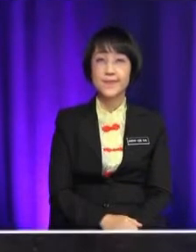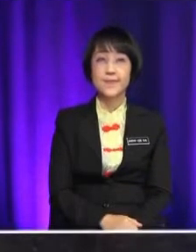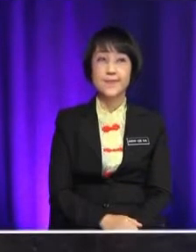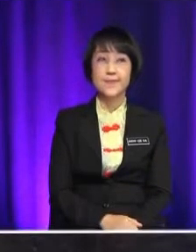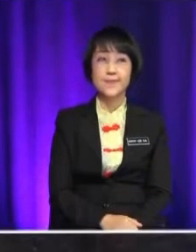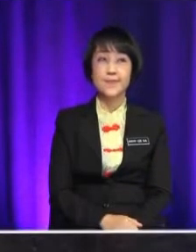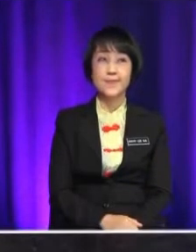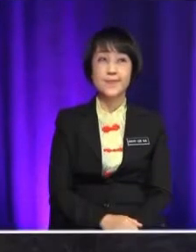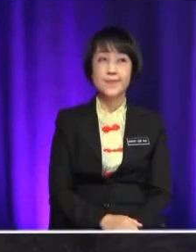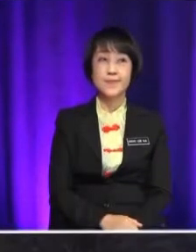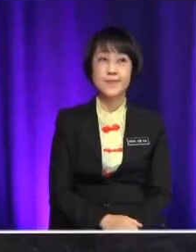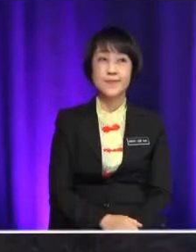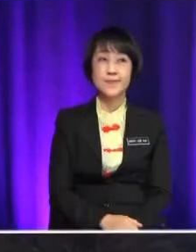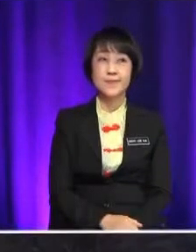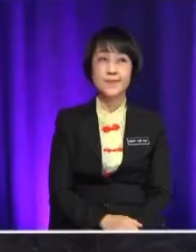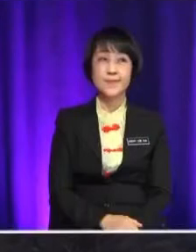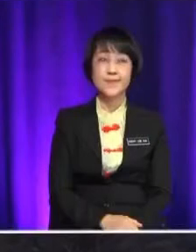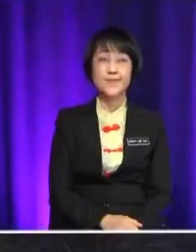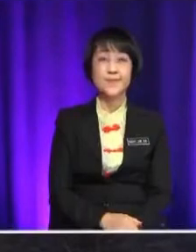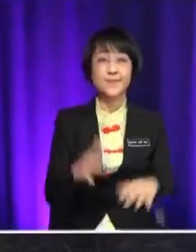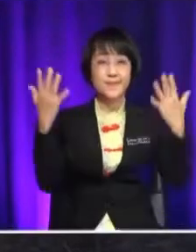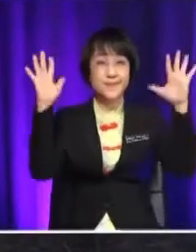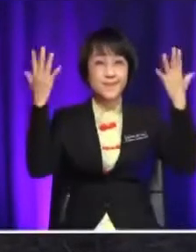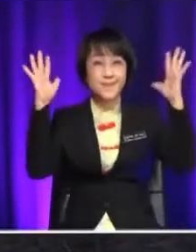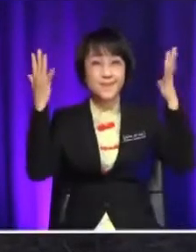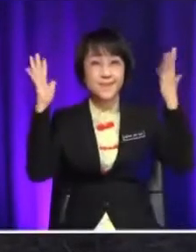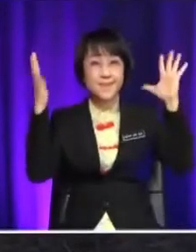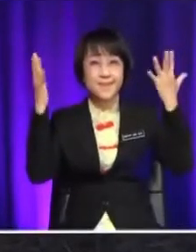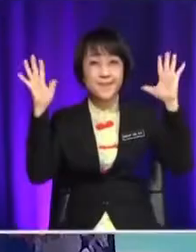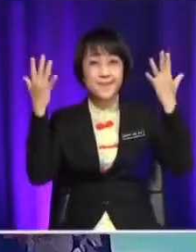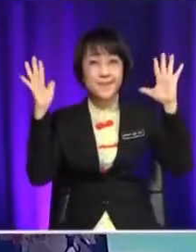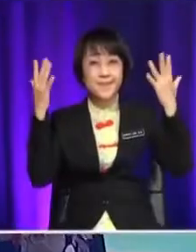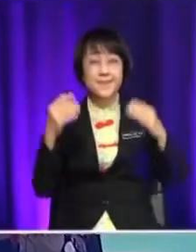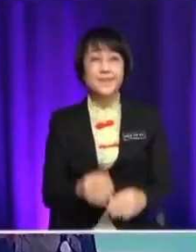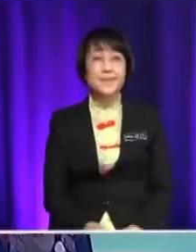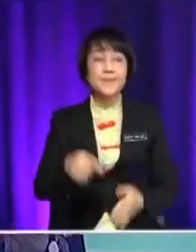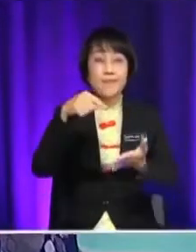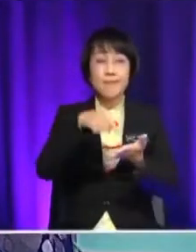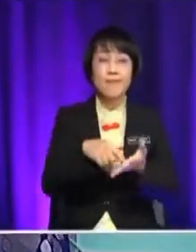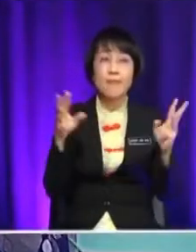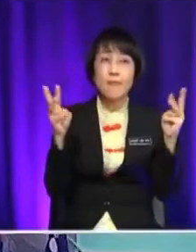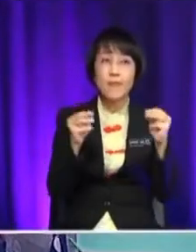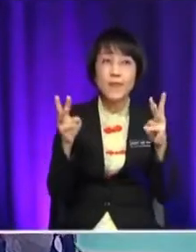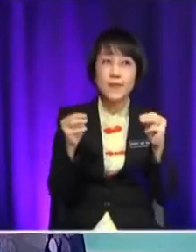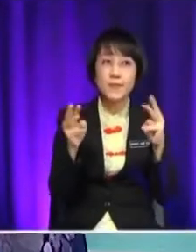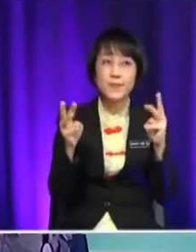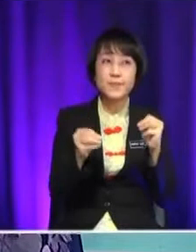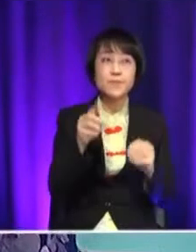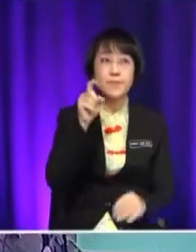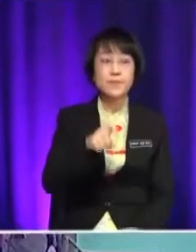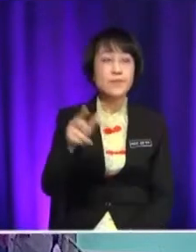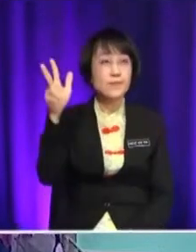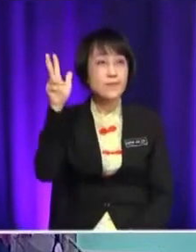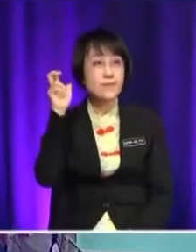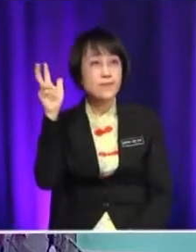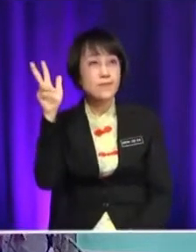Wow, waalaikumsalam warahmatullahi wabarakatuh. Ni bila forum ni Mira, kita memang kena mendengar lah